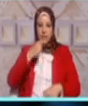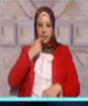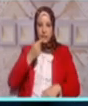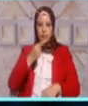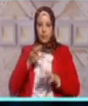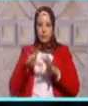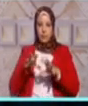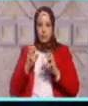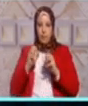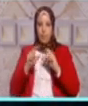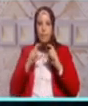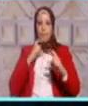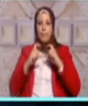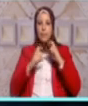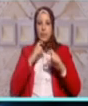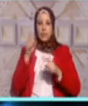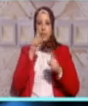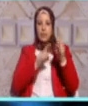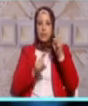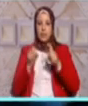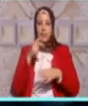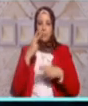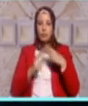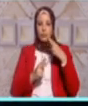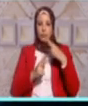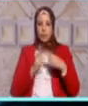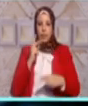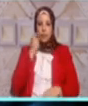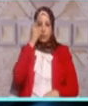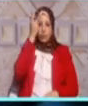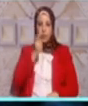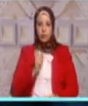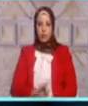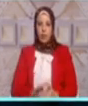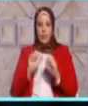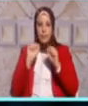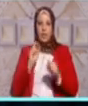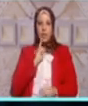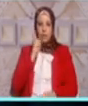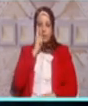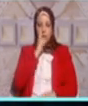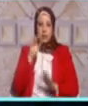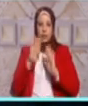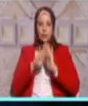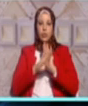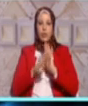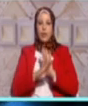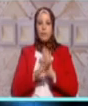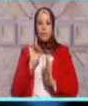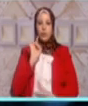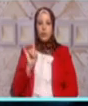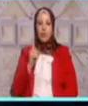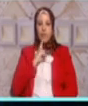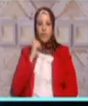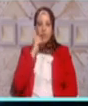بنك الأسئلة دون تدخل أي بشري ما عدا اللجنة الفنية اللي تم تشكيلها من 10